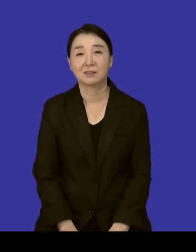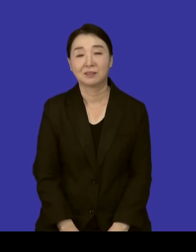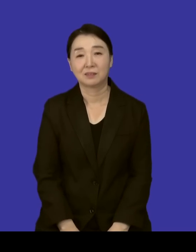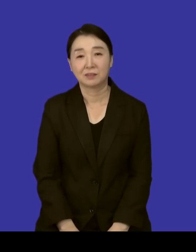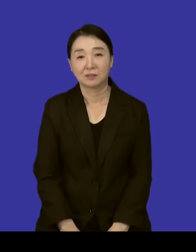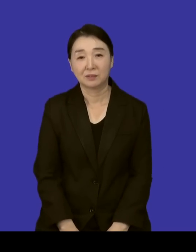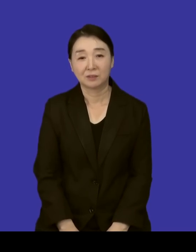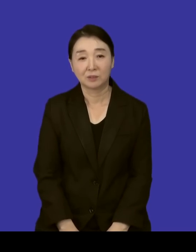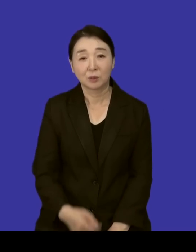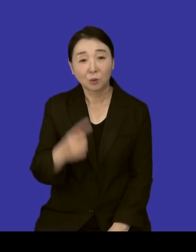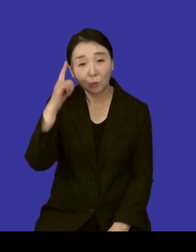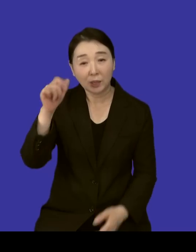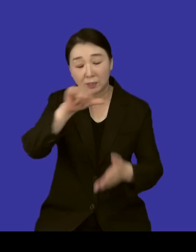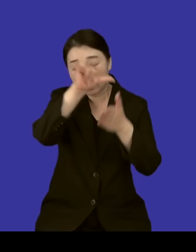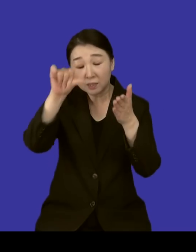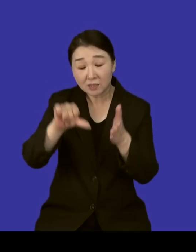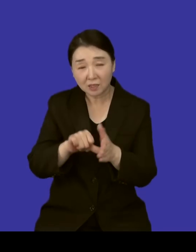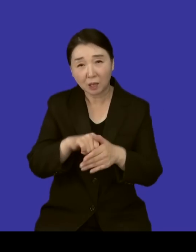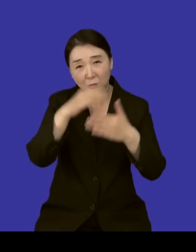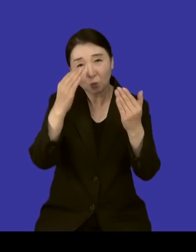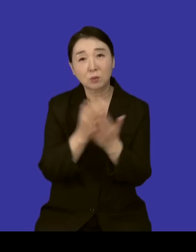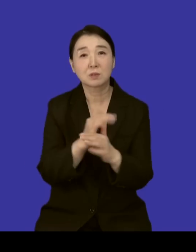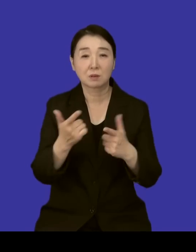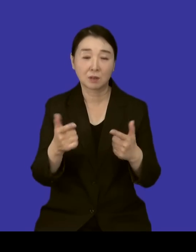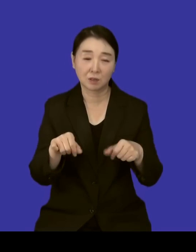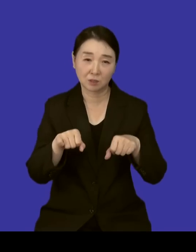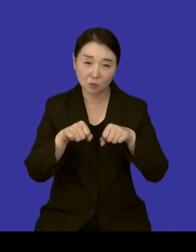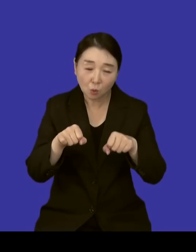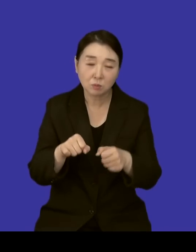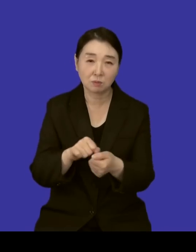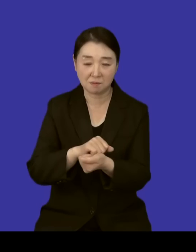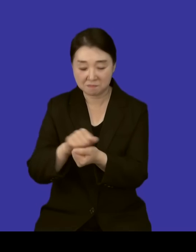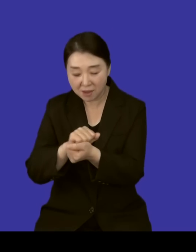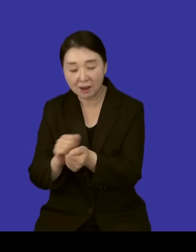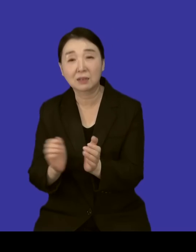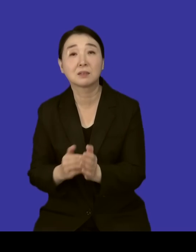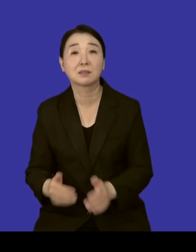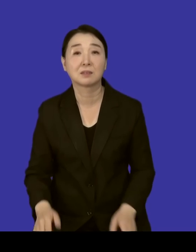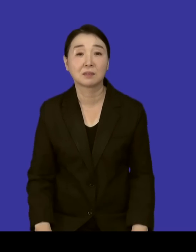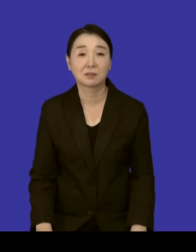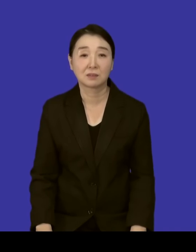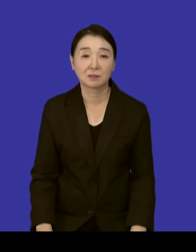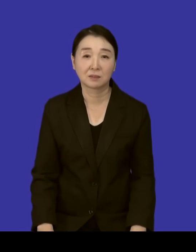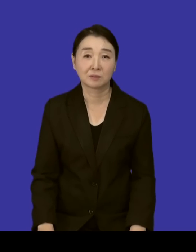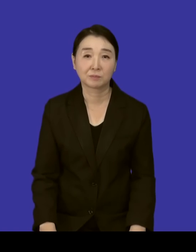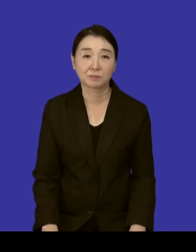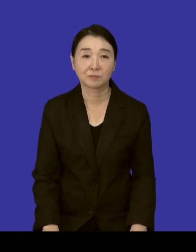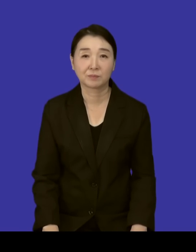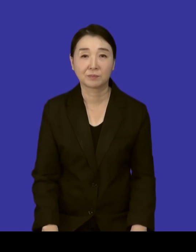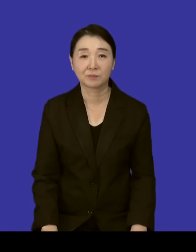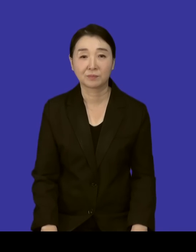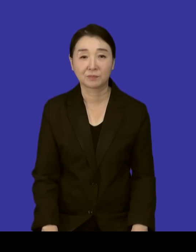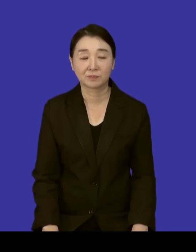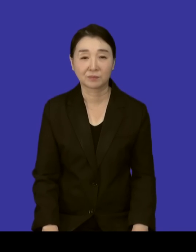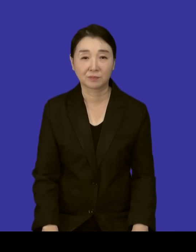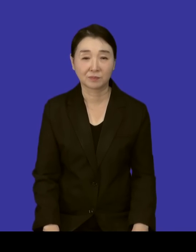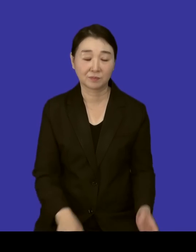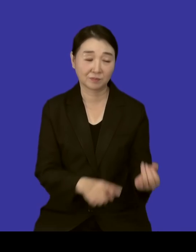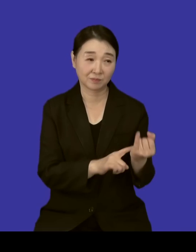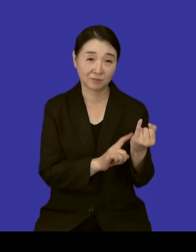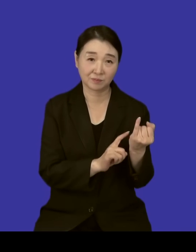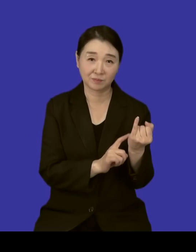그 청소 빨래로 이제 그 자리매김을 하고 이남 내려와서 본인이 그렇게